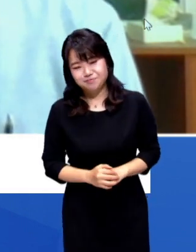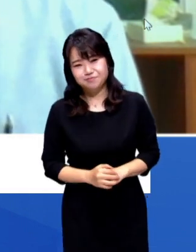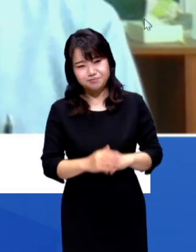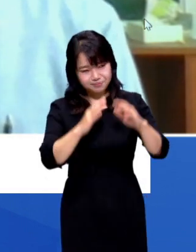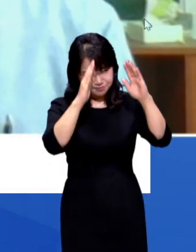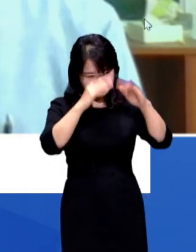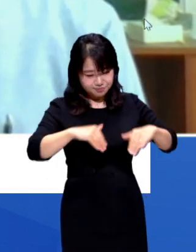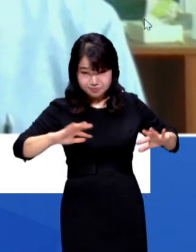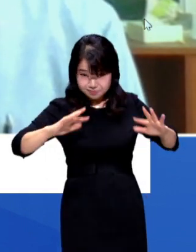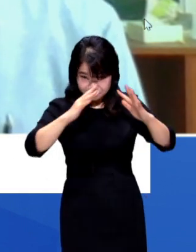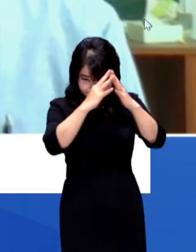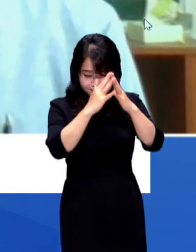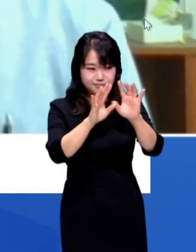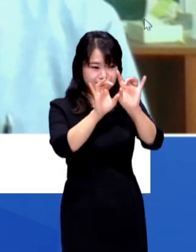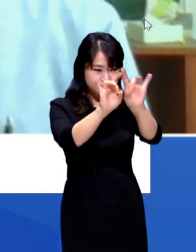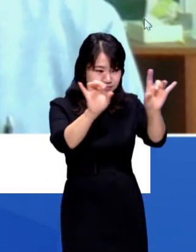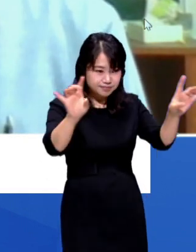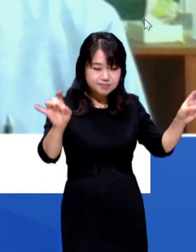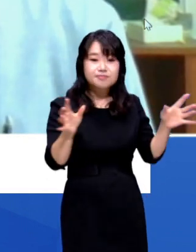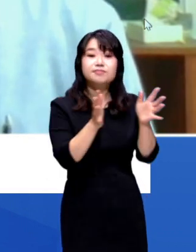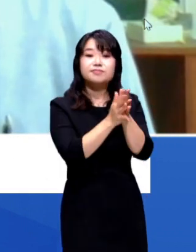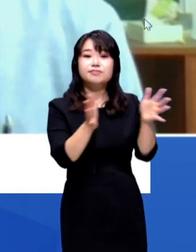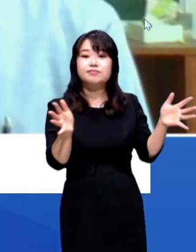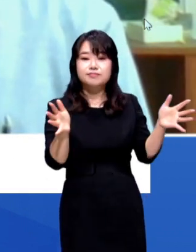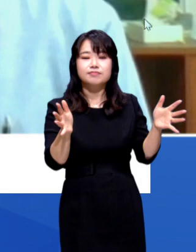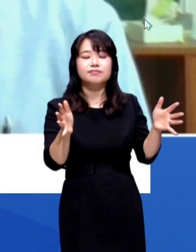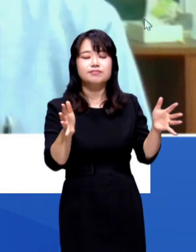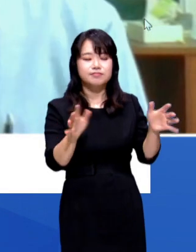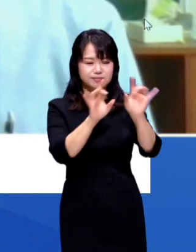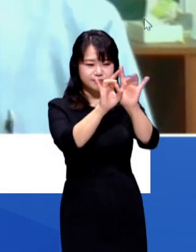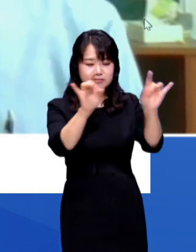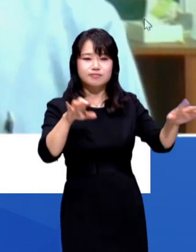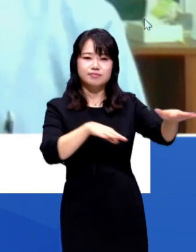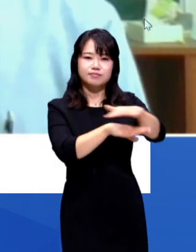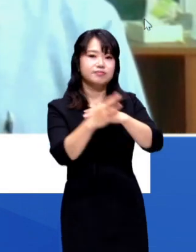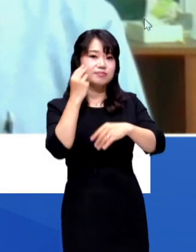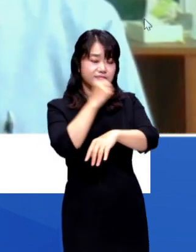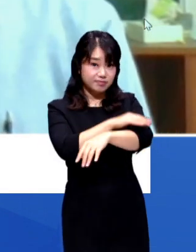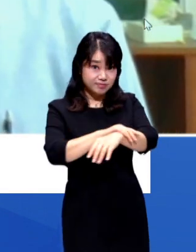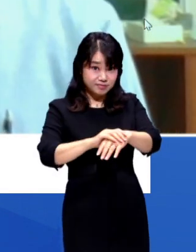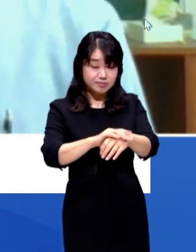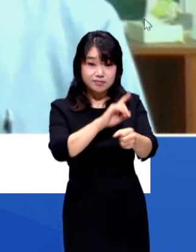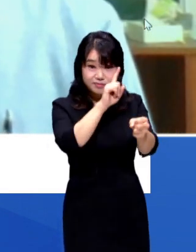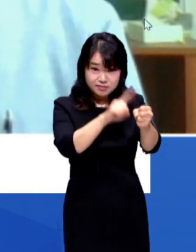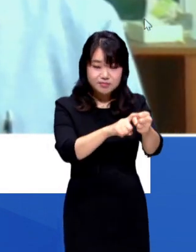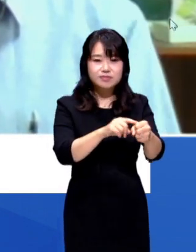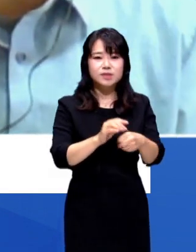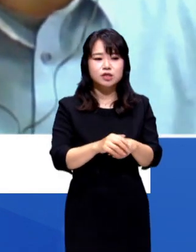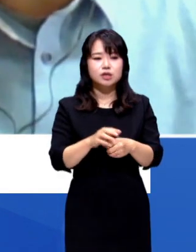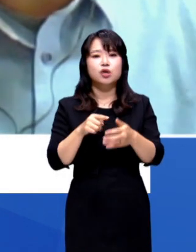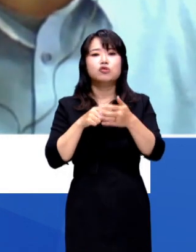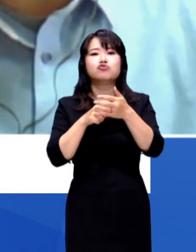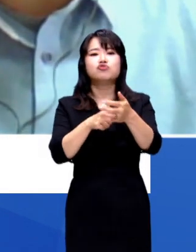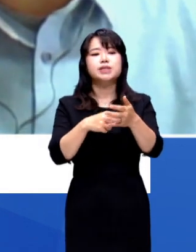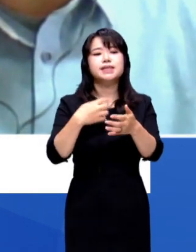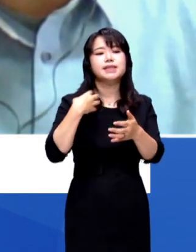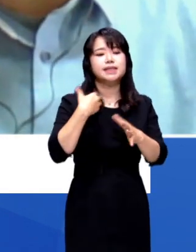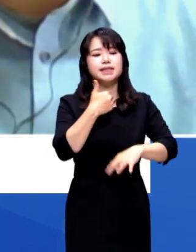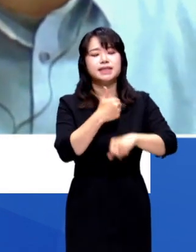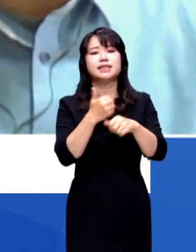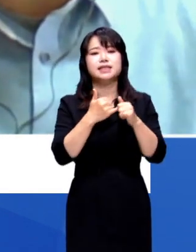재건축 사업을 각 아파트 단지별로 원활하게 진행하자면은 네. 추진하는 주관자들이 알아야 돼요. 그래서